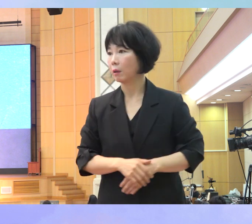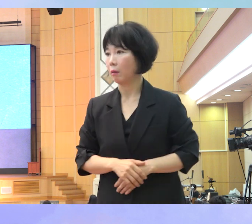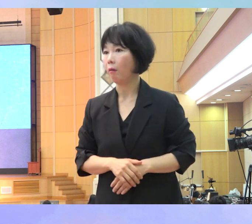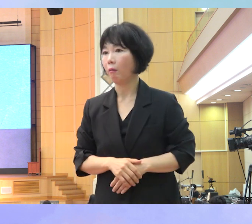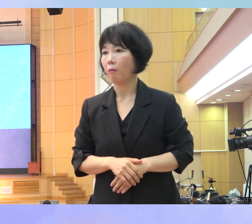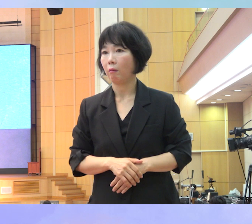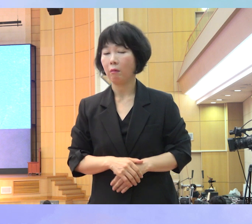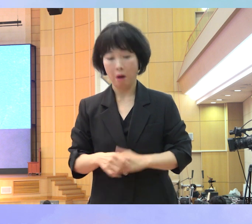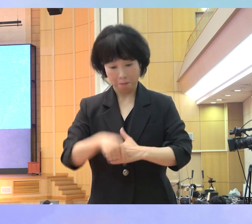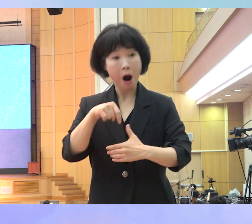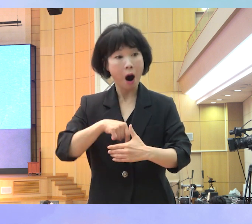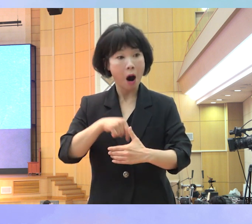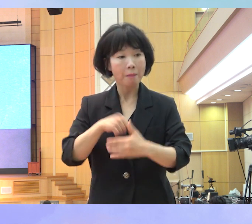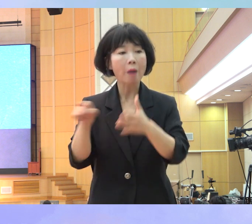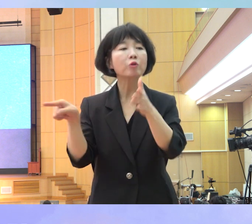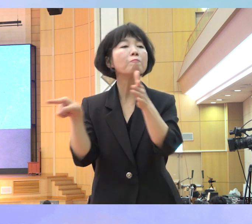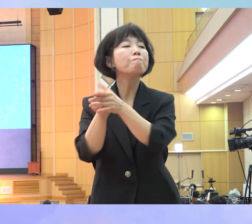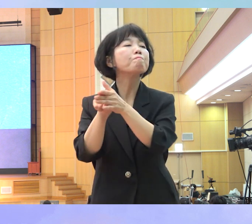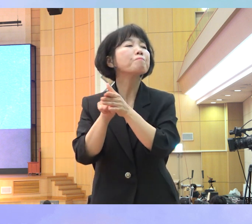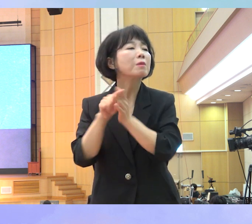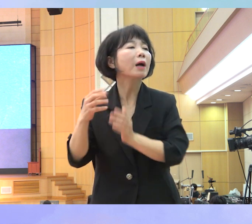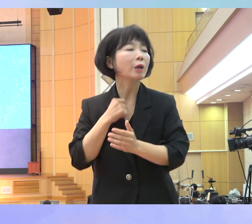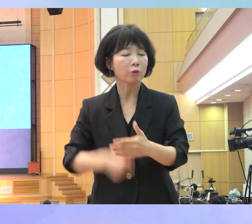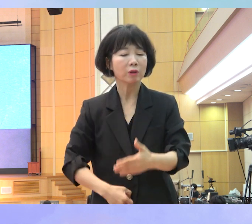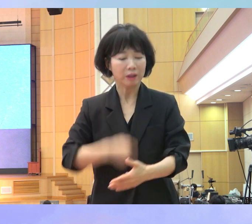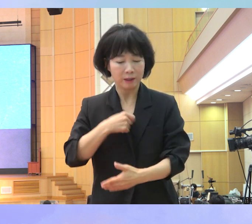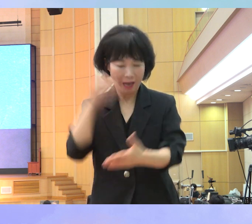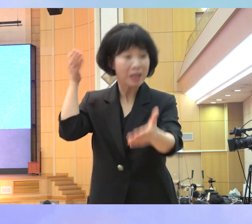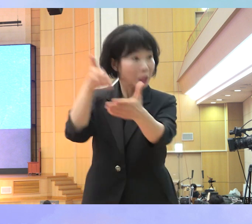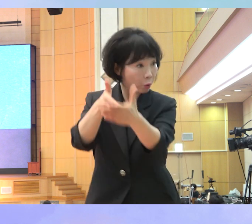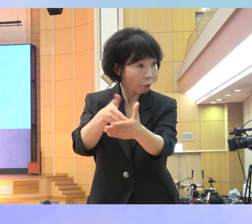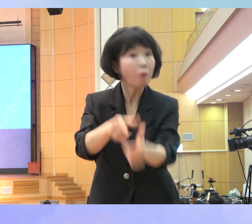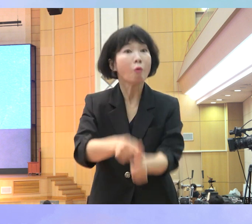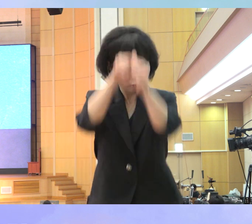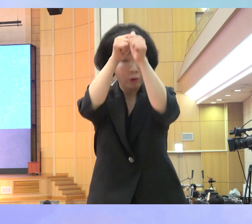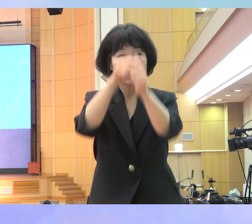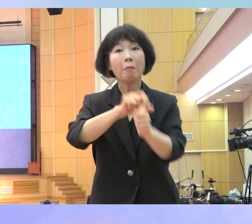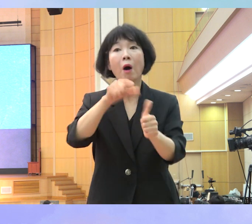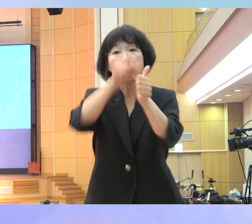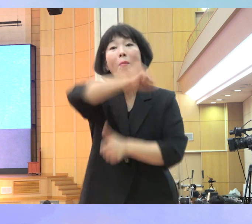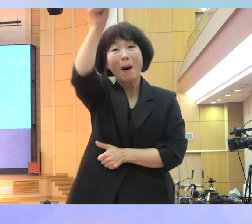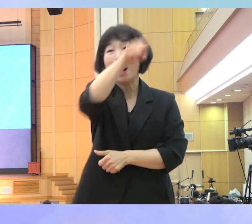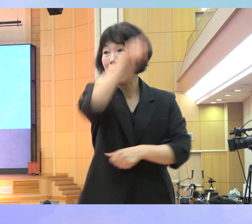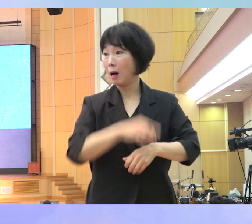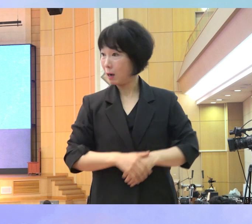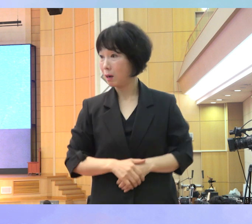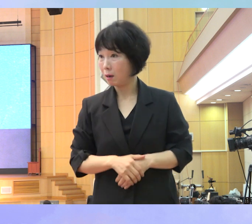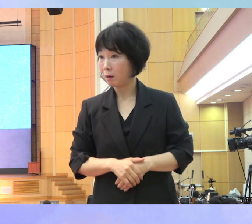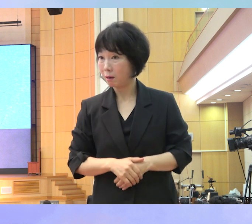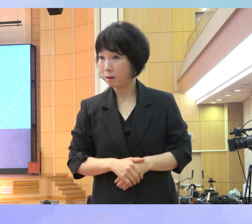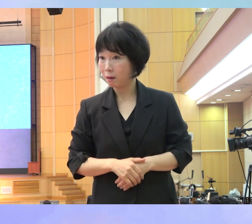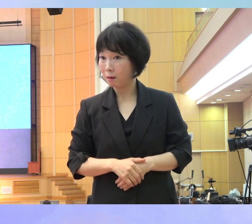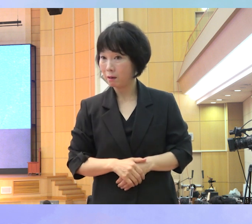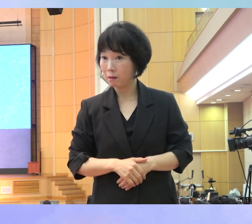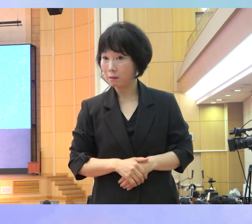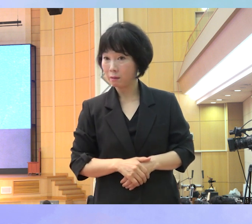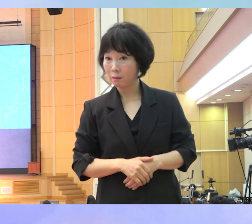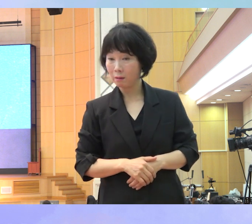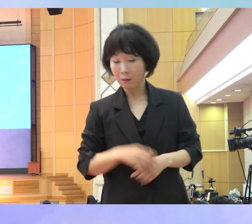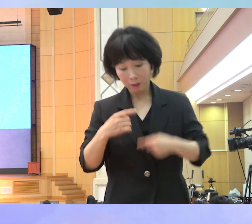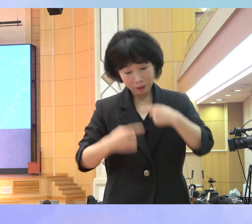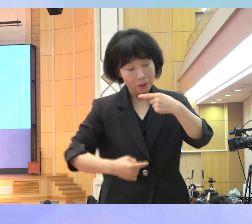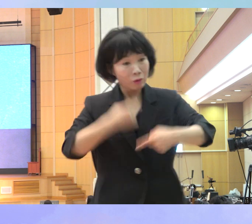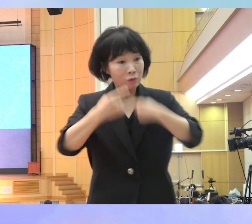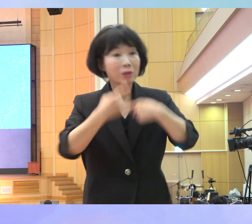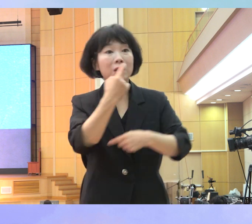읽었잖아요. 마음으로 믿어 의에 이르고. 할렐루야. 구원 받잖아요. 구원 받잖아요. 물론 입으로 시인하는 게 너무